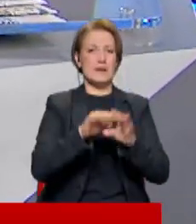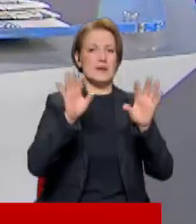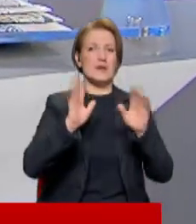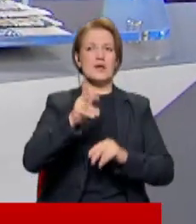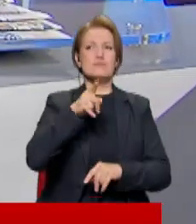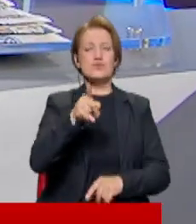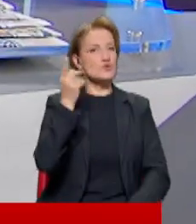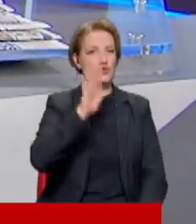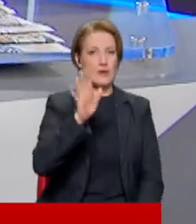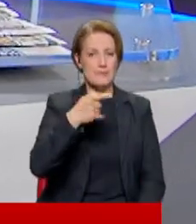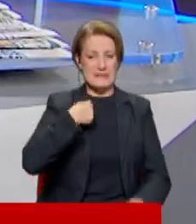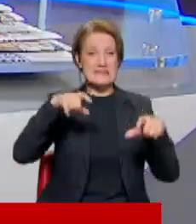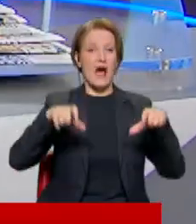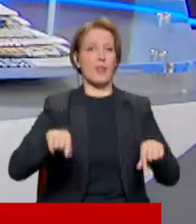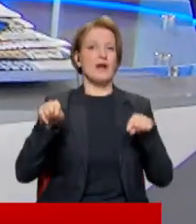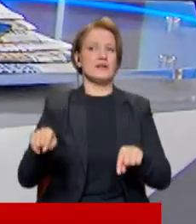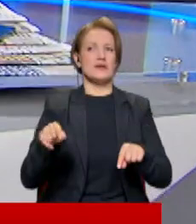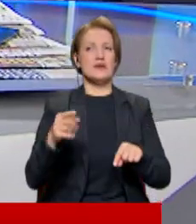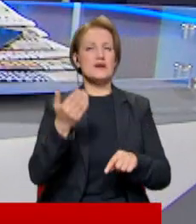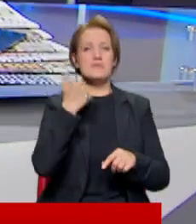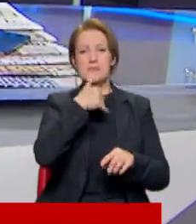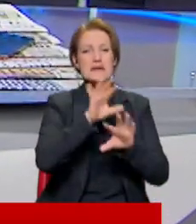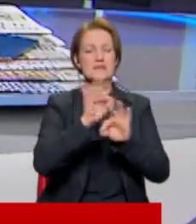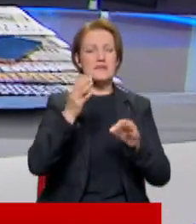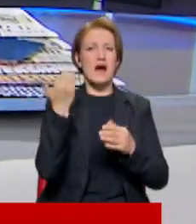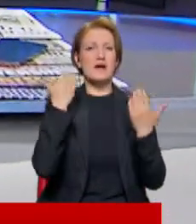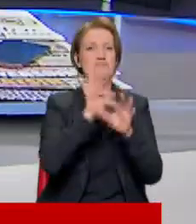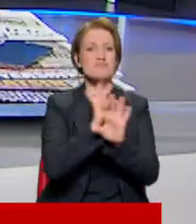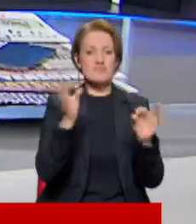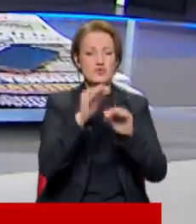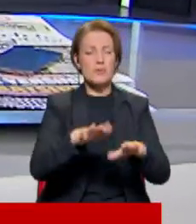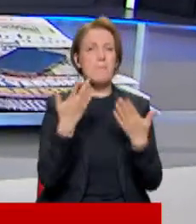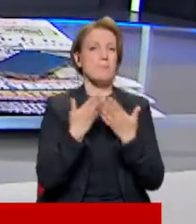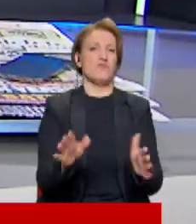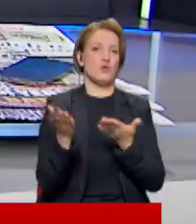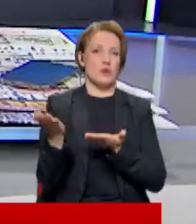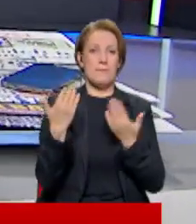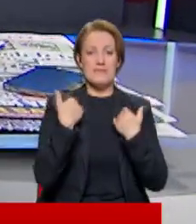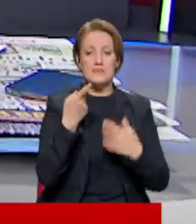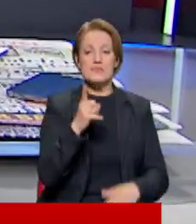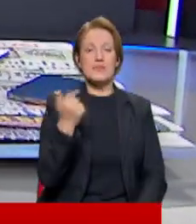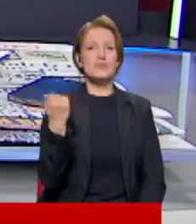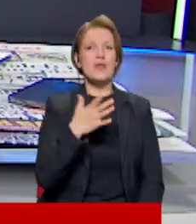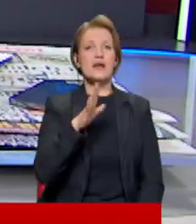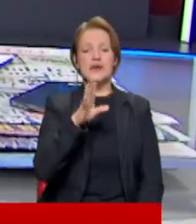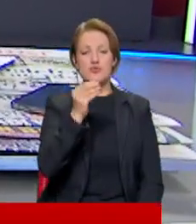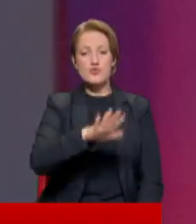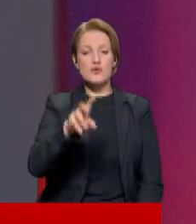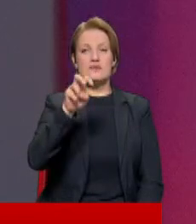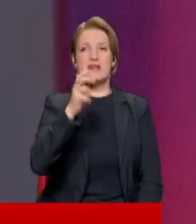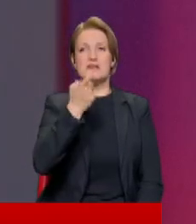şunu sakın unutmayın Biz sağdaydık Öksüz çocuklarımız perişan durumdalar çok perişan Biz bin çocuğu 8 yıl okutacağız